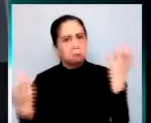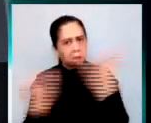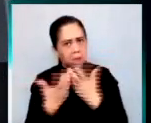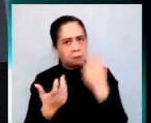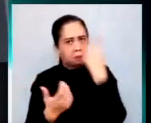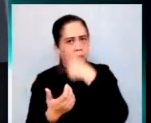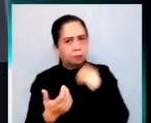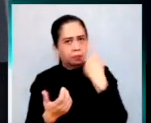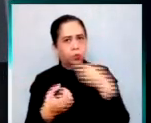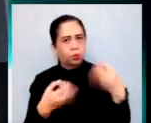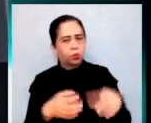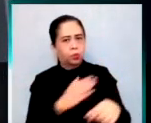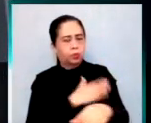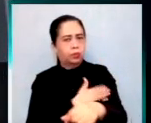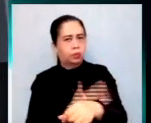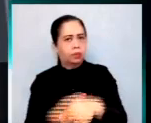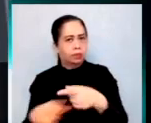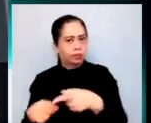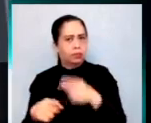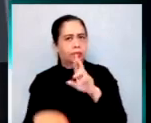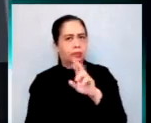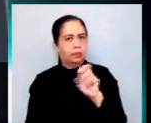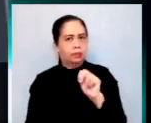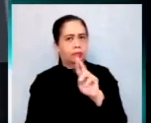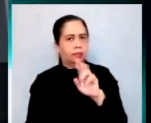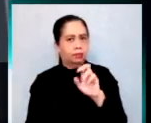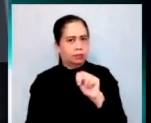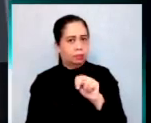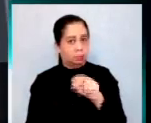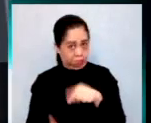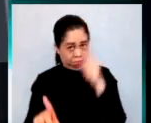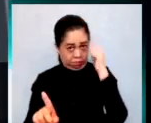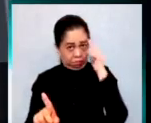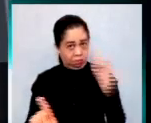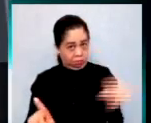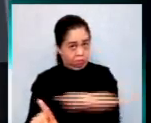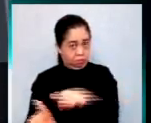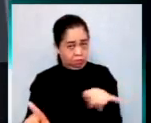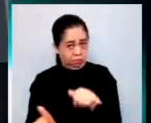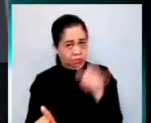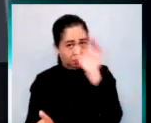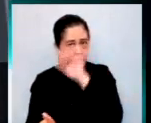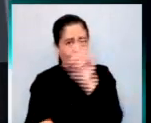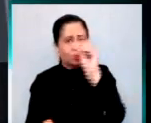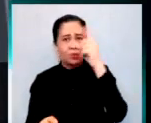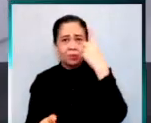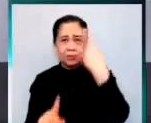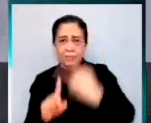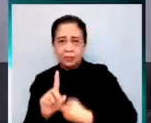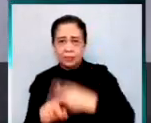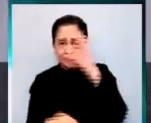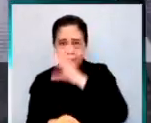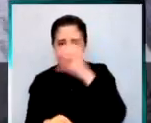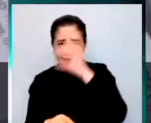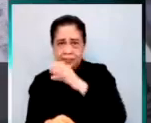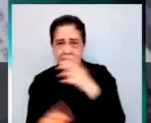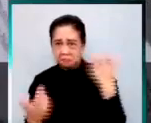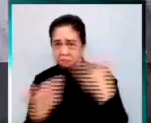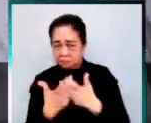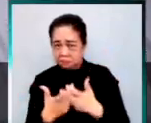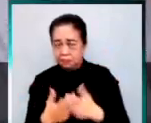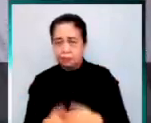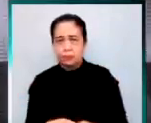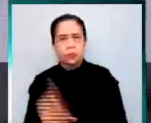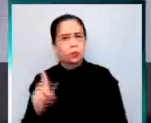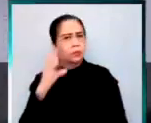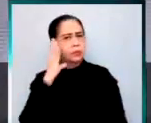nawawala niyang anak na si Renren. Siya na kaya ang batang higit isang buwan na niyang hinahanap. Ano yung dumadaan sa